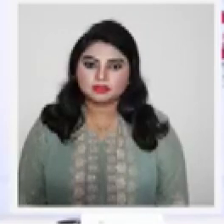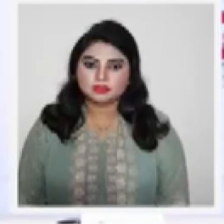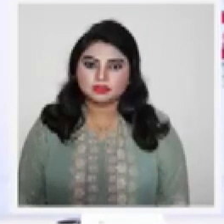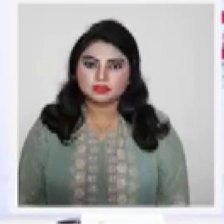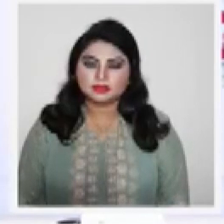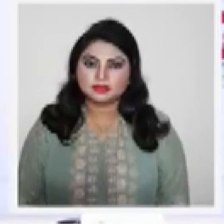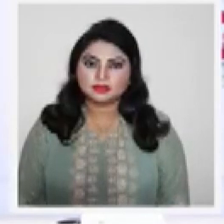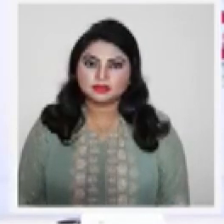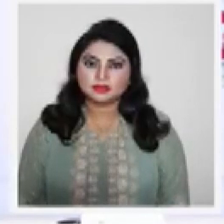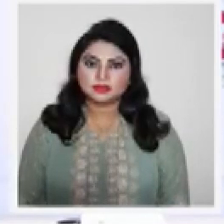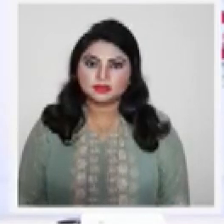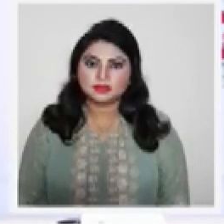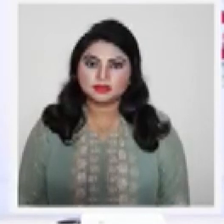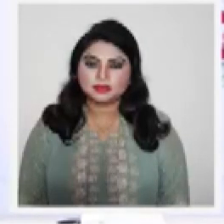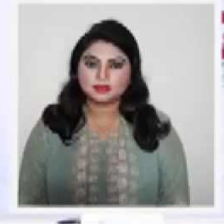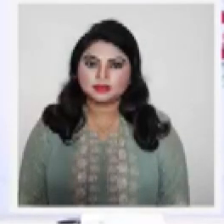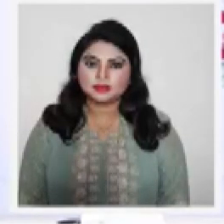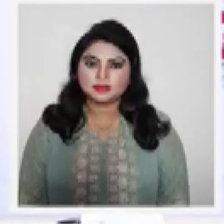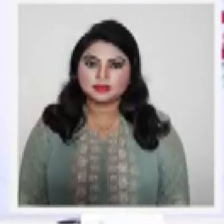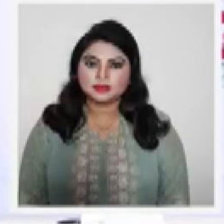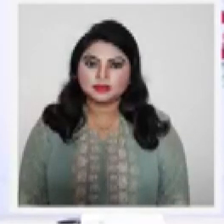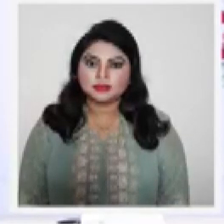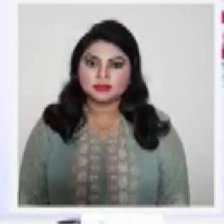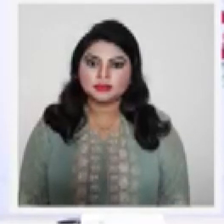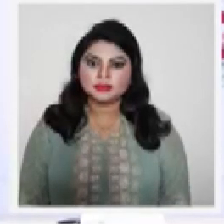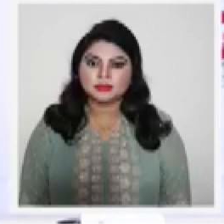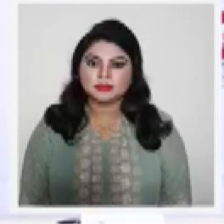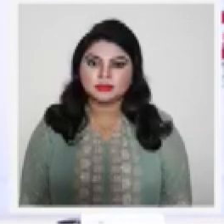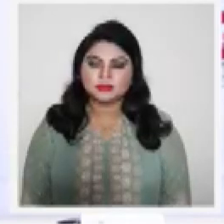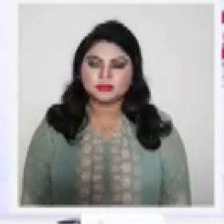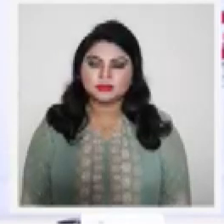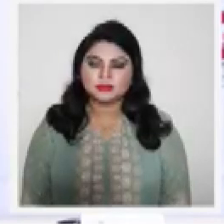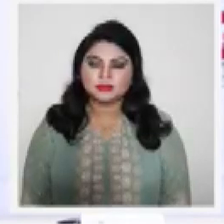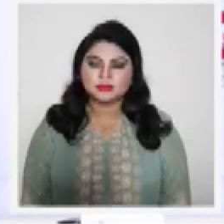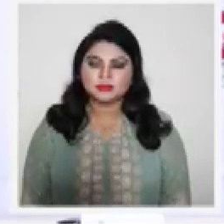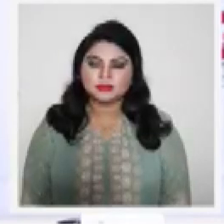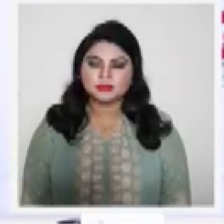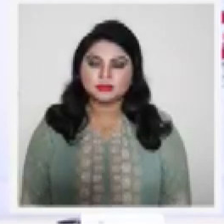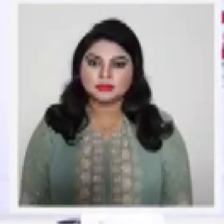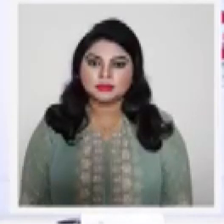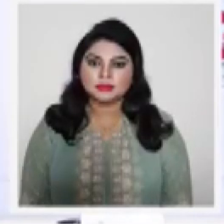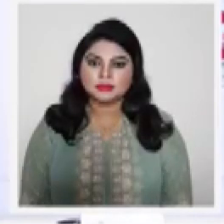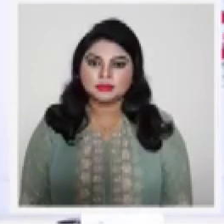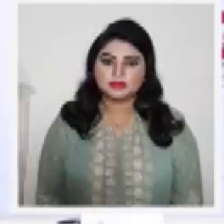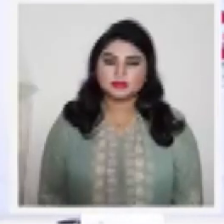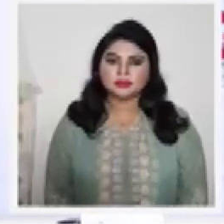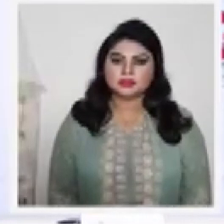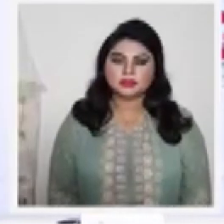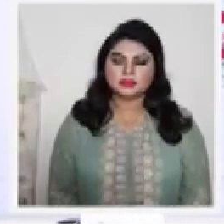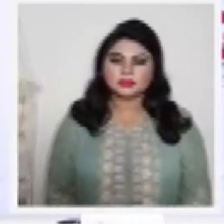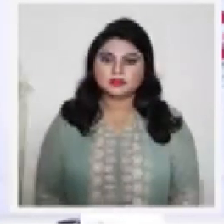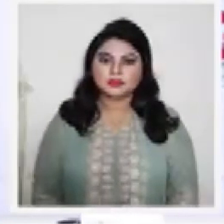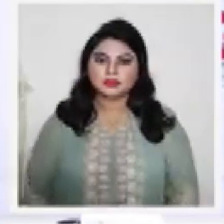প্রিয় সাংবাদিক ভাই ও বোনেরা, সম্মানিত দর্শক শ্রোতাবৃন্দ, দেশবাসী এবং প্রবাসী ভাই ও বোনেরা, আসসালামু আলাইকুম।